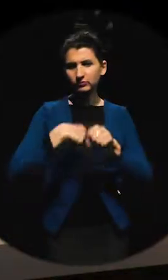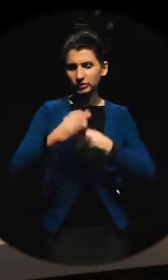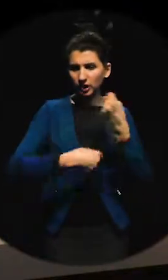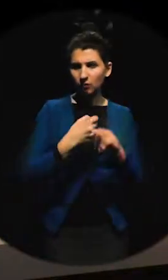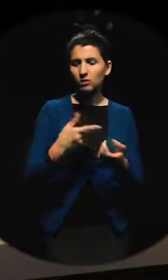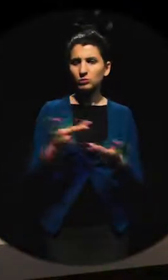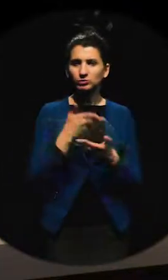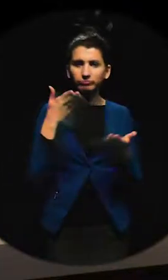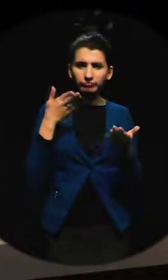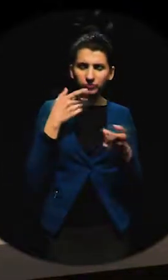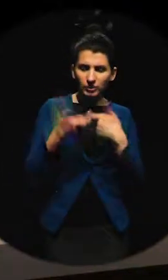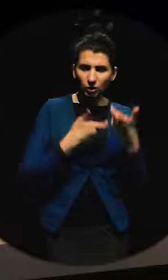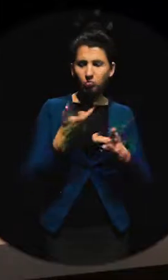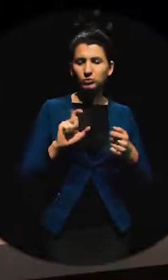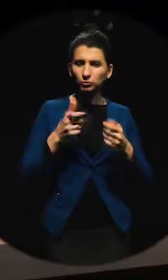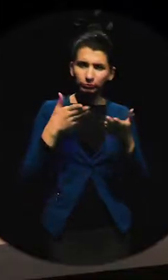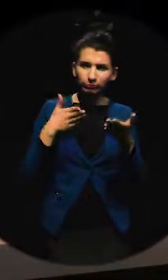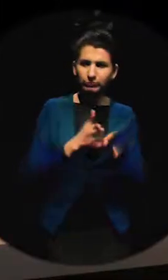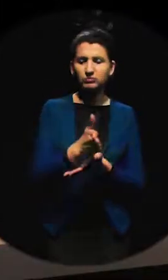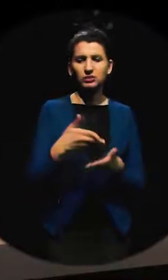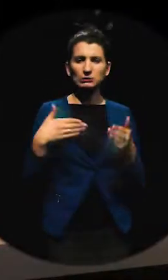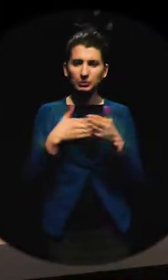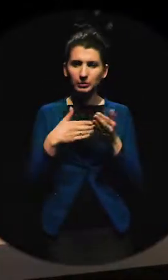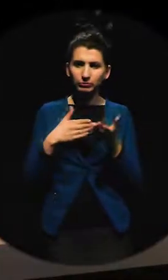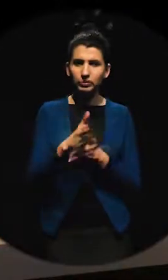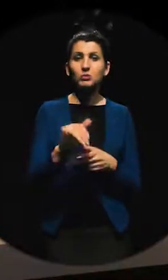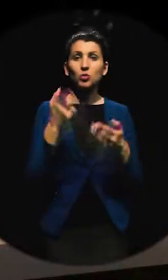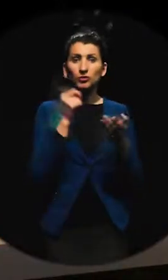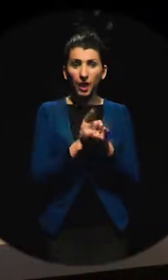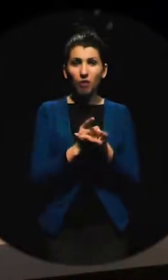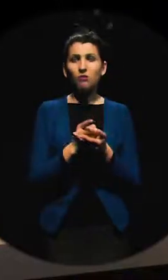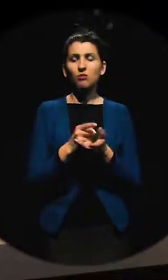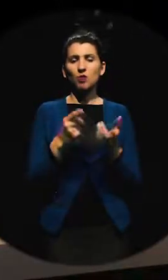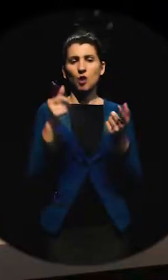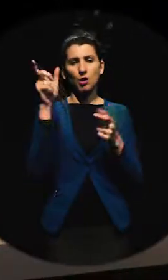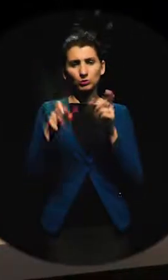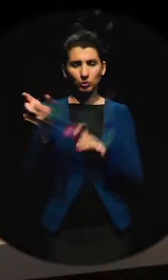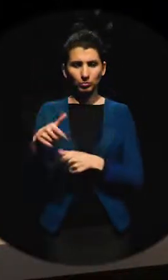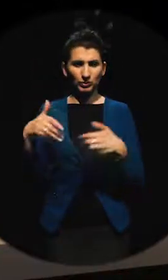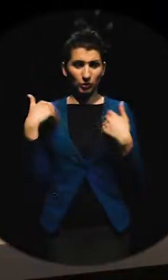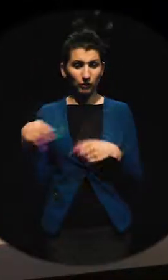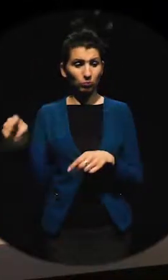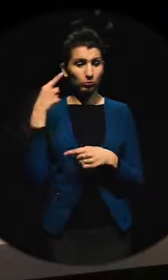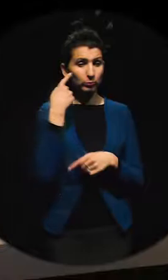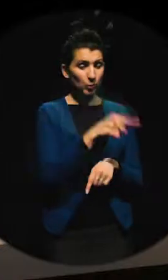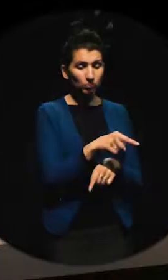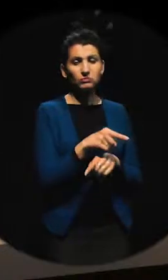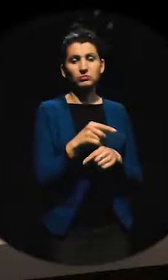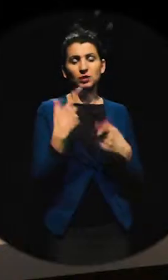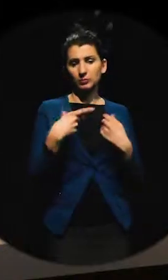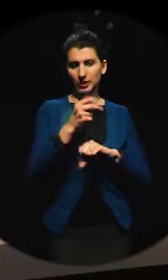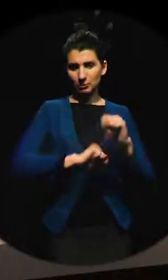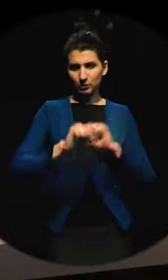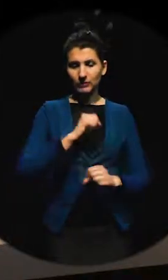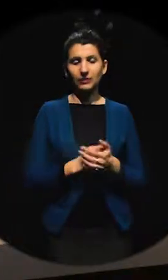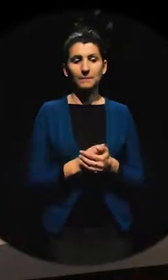publicznej, które właśnie związane było też między innymi z tym uwidocznieniem się jako grupa. I to jest jakby niebagatelna